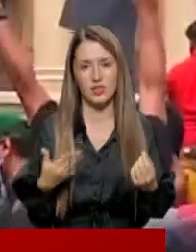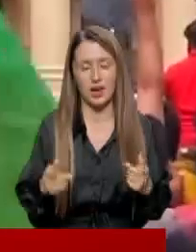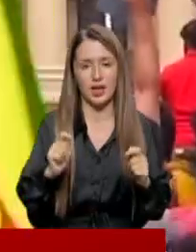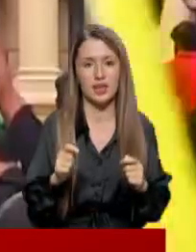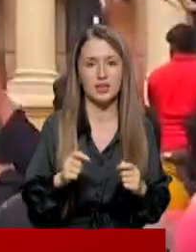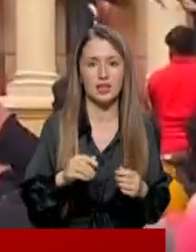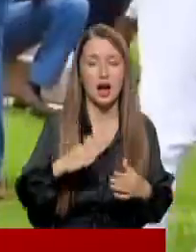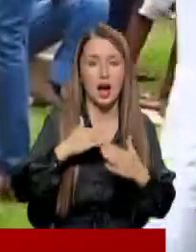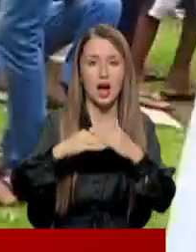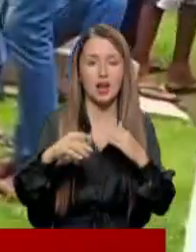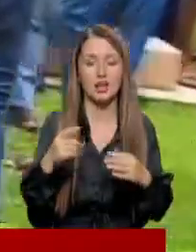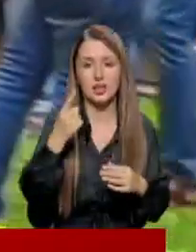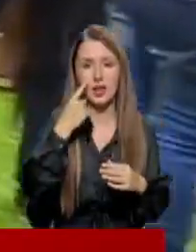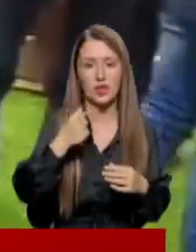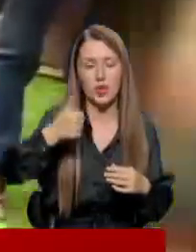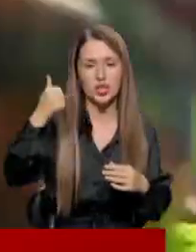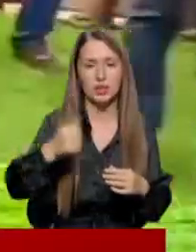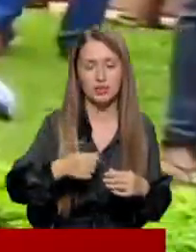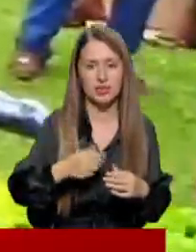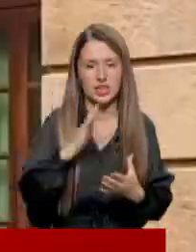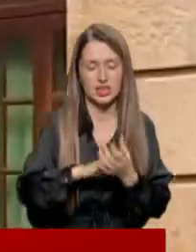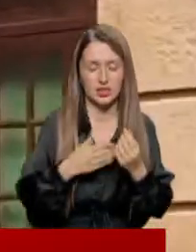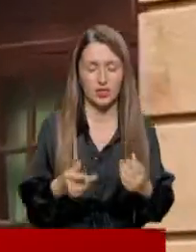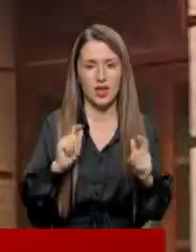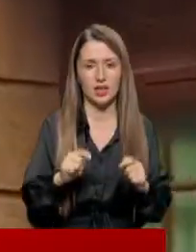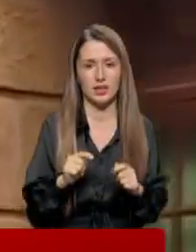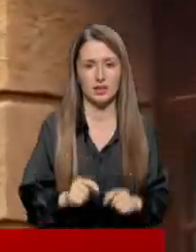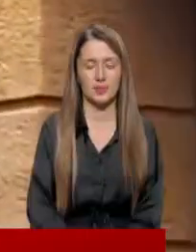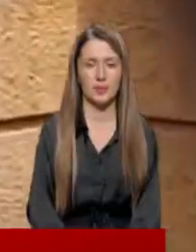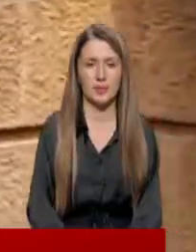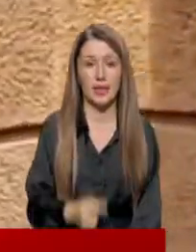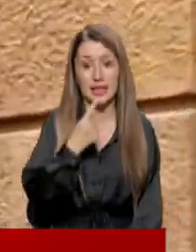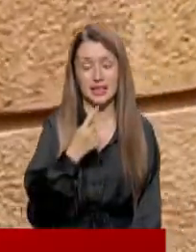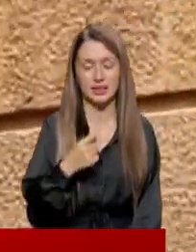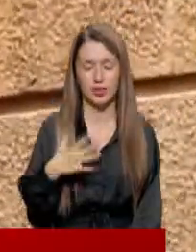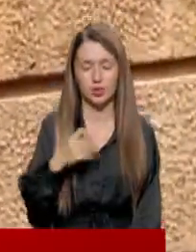devlet başkanının da istifasını istedi. Gösteriler sürdü.